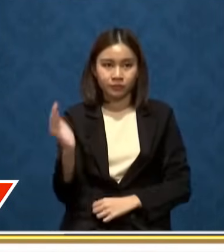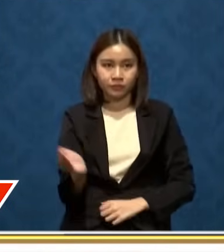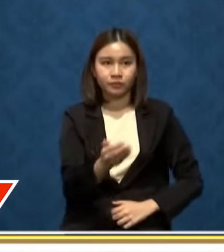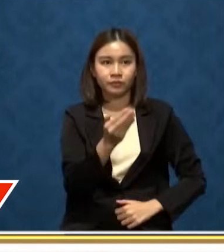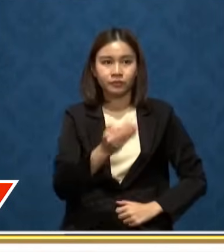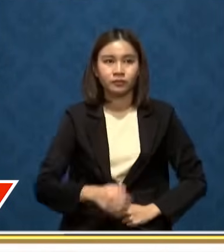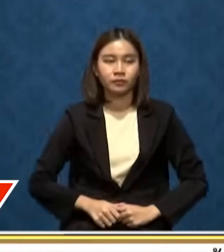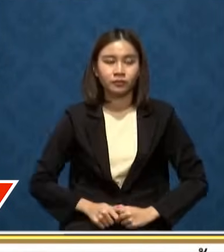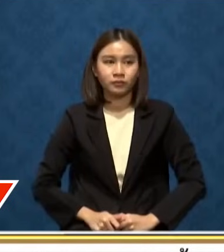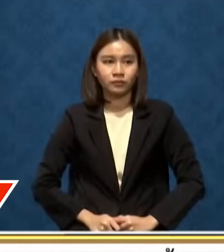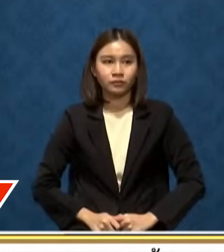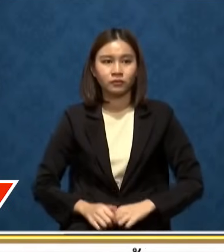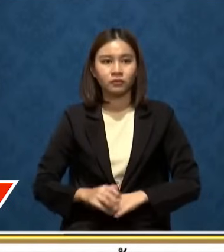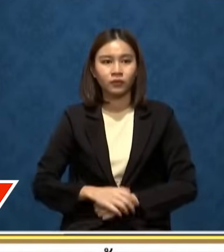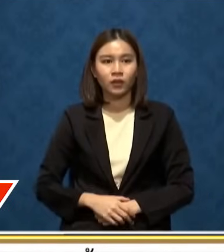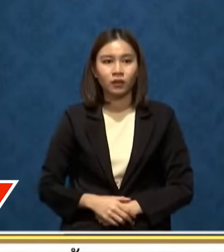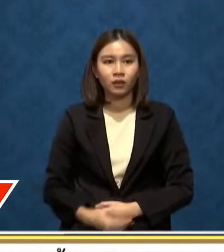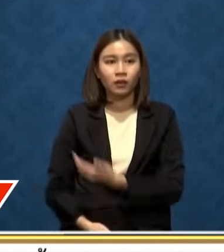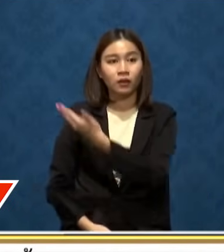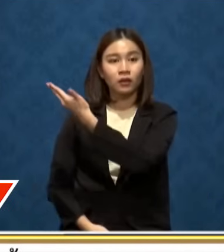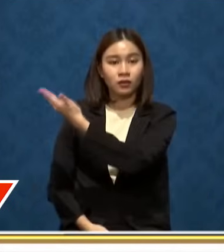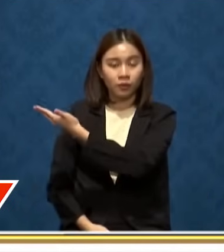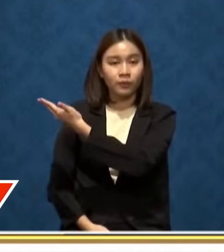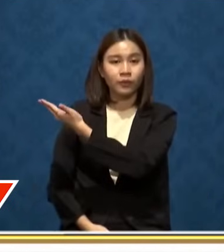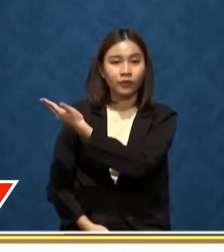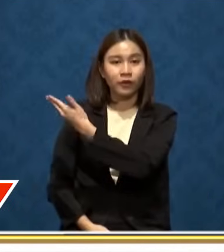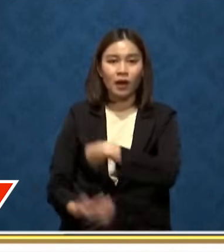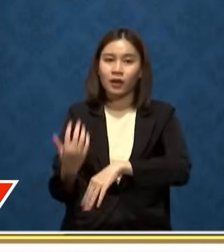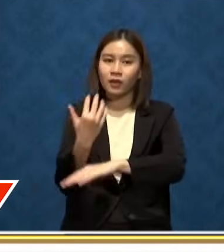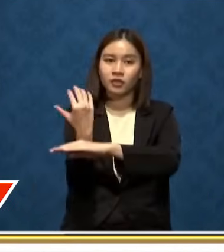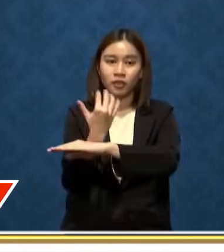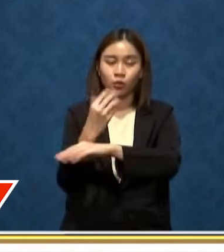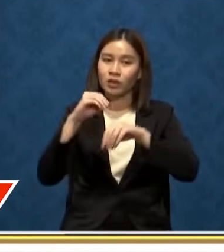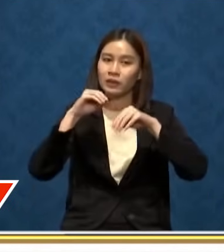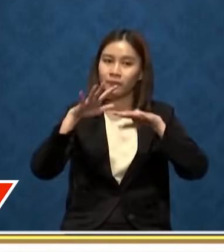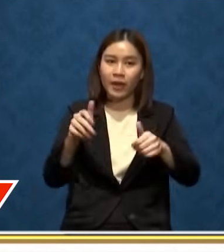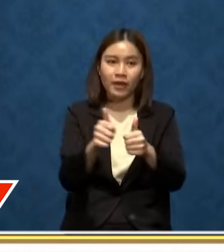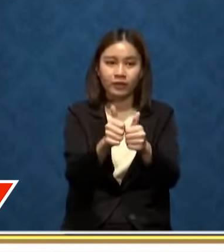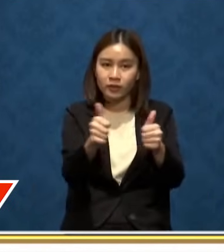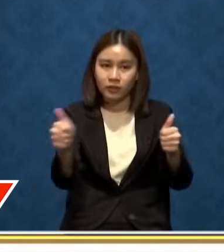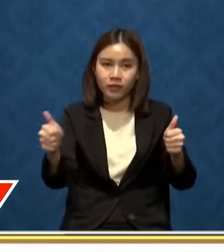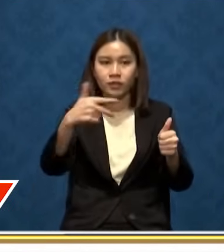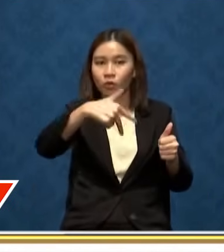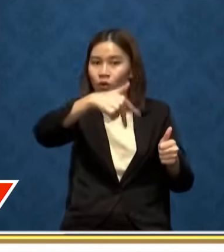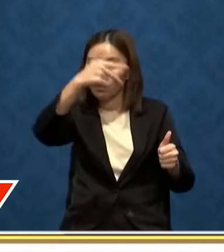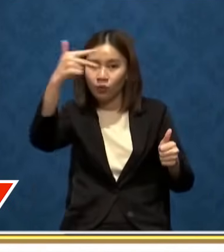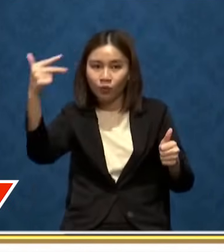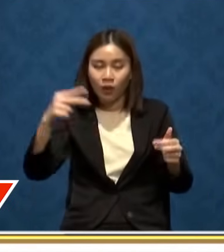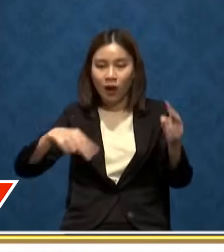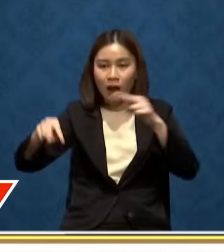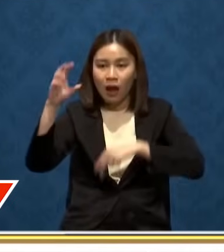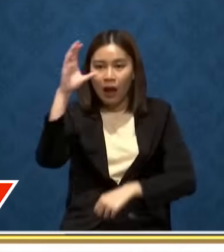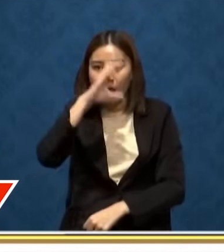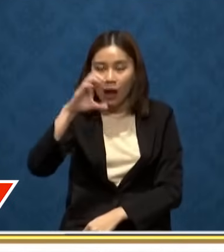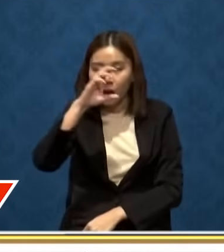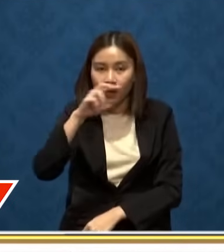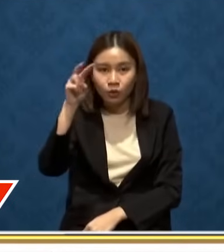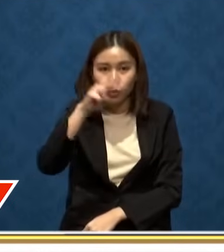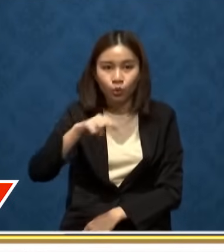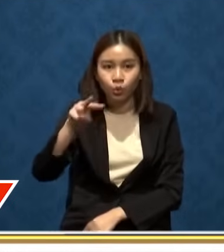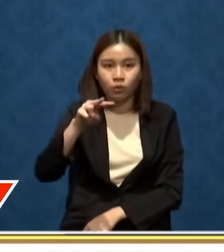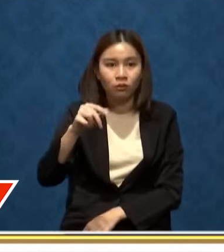ยครับนี่คือรายการดีๆของไทย TBS คุณจะหาดูที่ไหนไม่ได้เลยในโลก